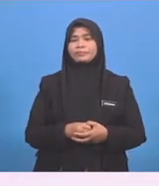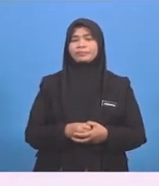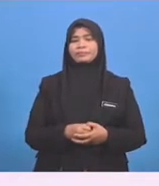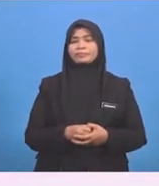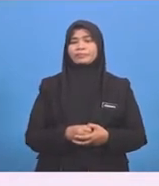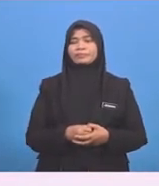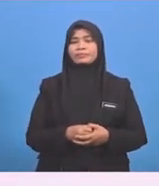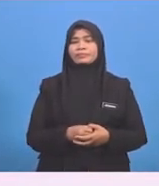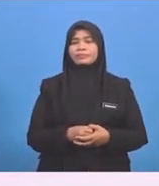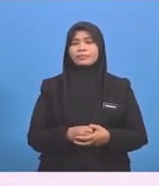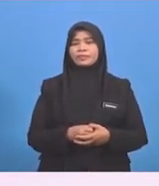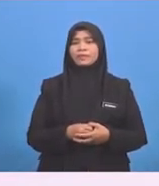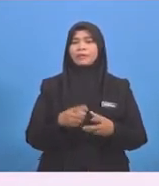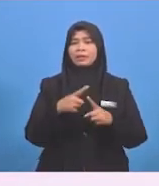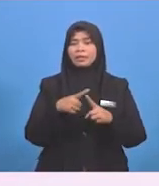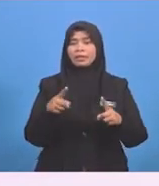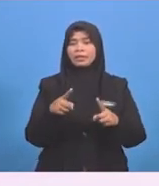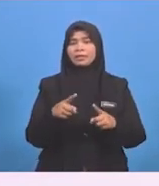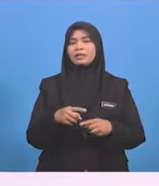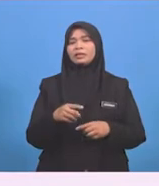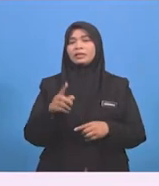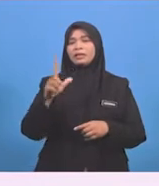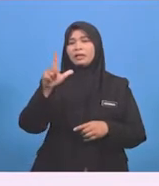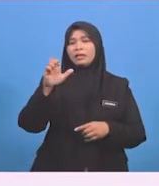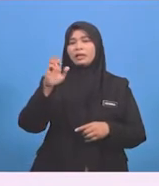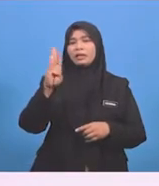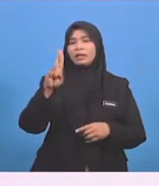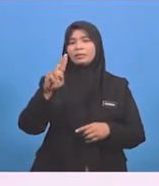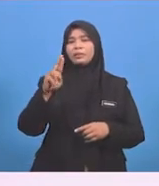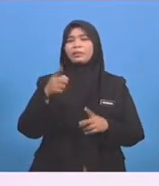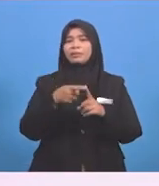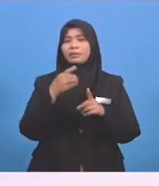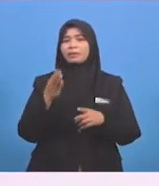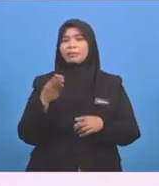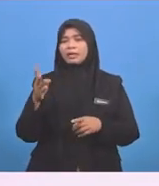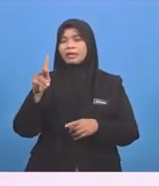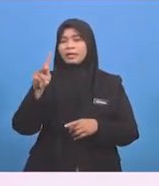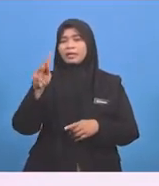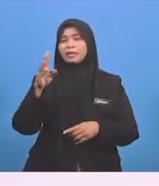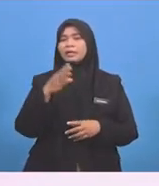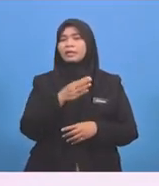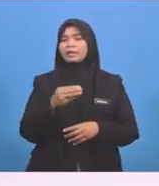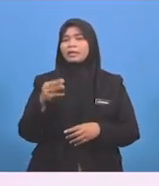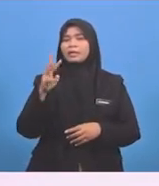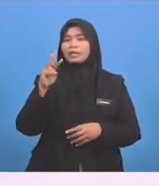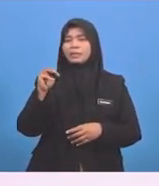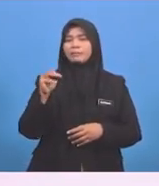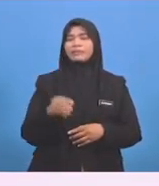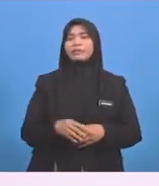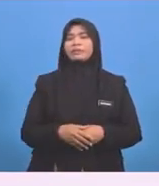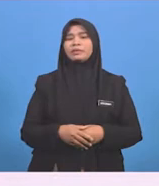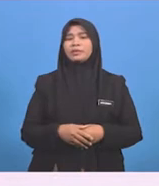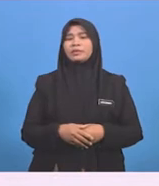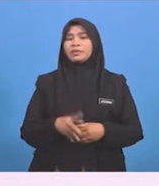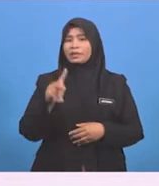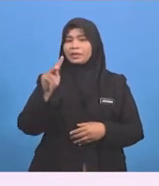Untuk soalan B, iaitu membandingkan takat lebur, daripada rajah, kita dapati K